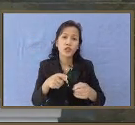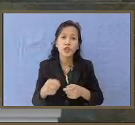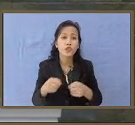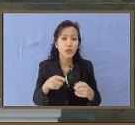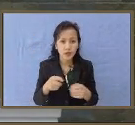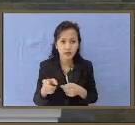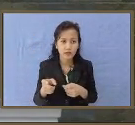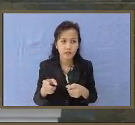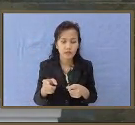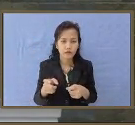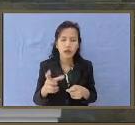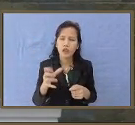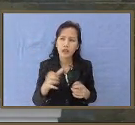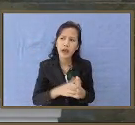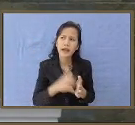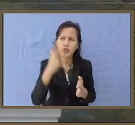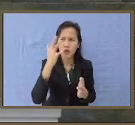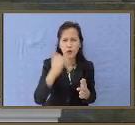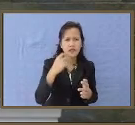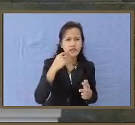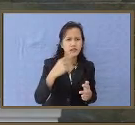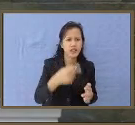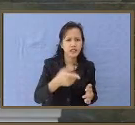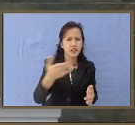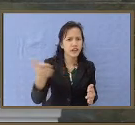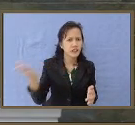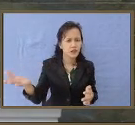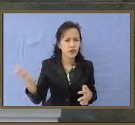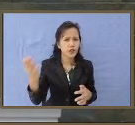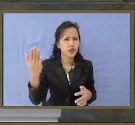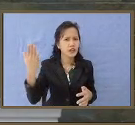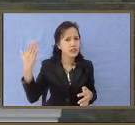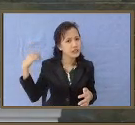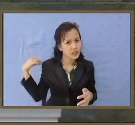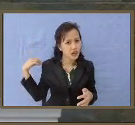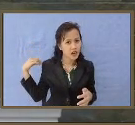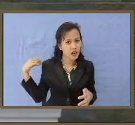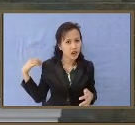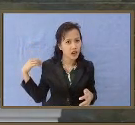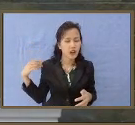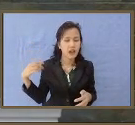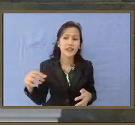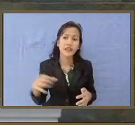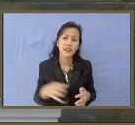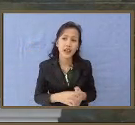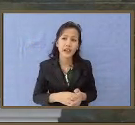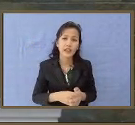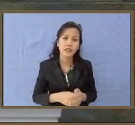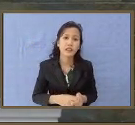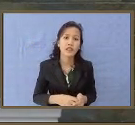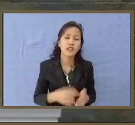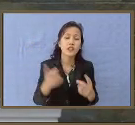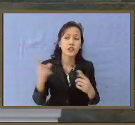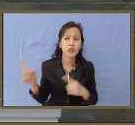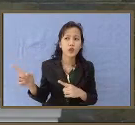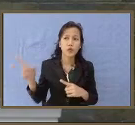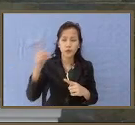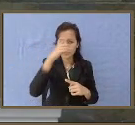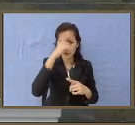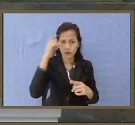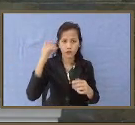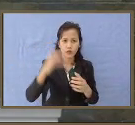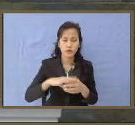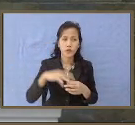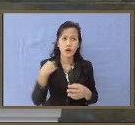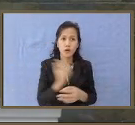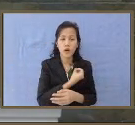Kaya ang sabi ko sa kanila, sabi ko sa inyo kanina, it goes with your physical strength. Pag hindi ka